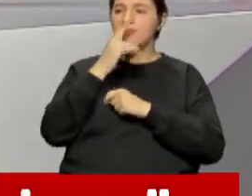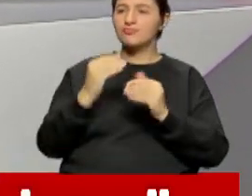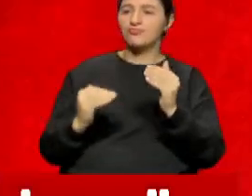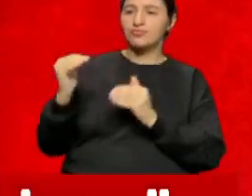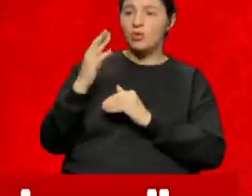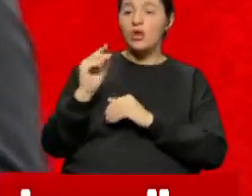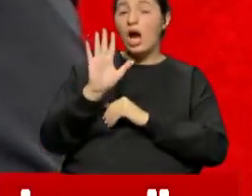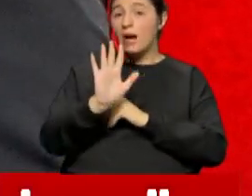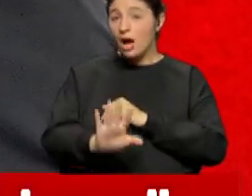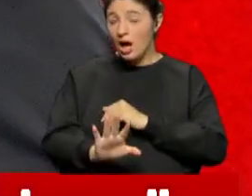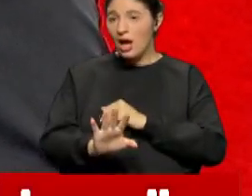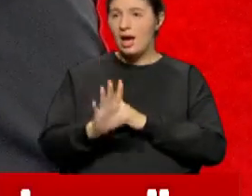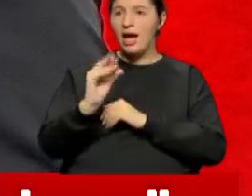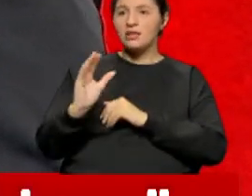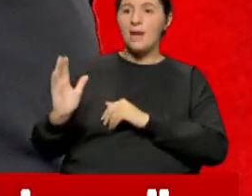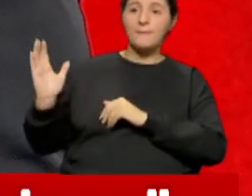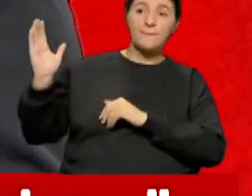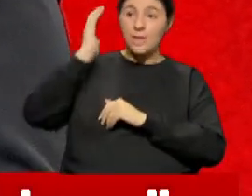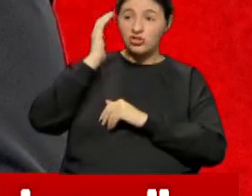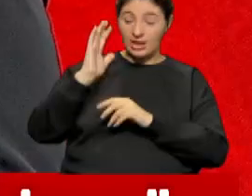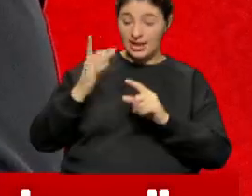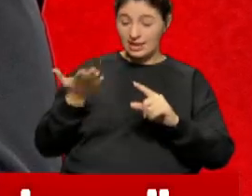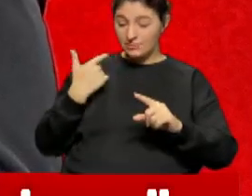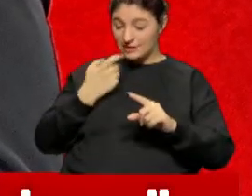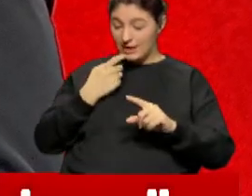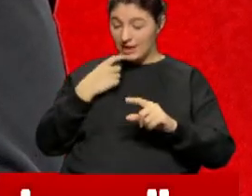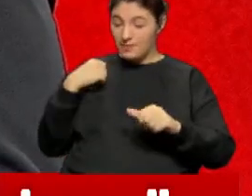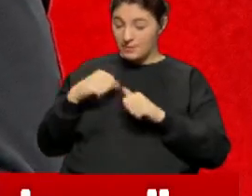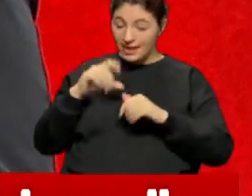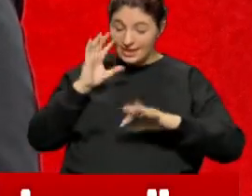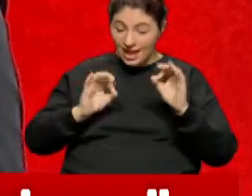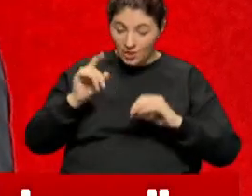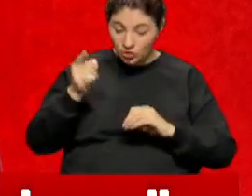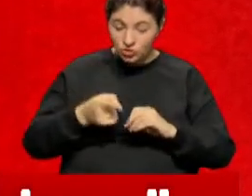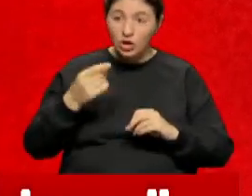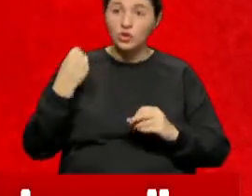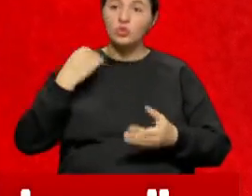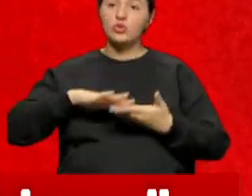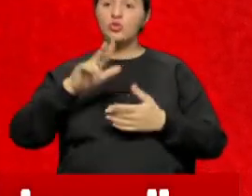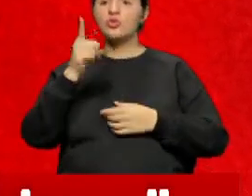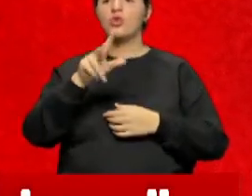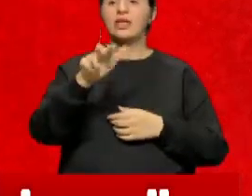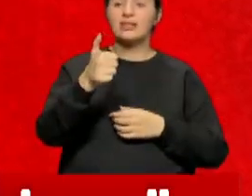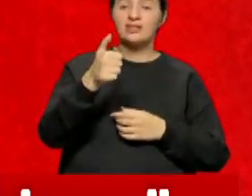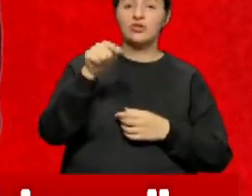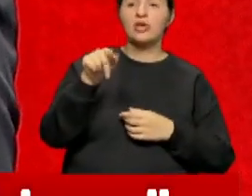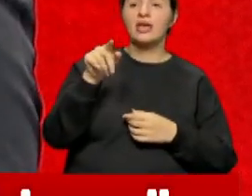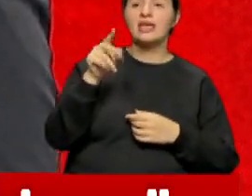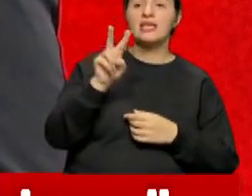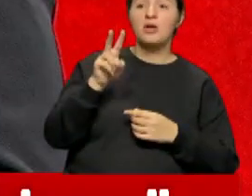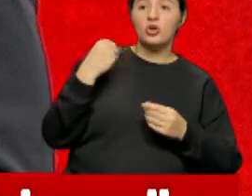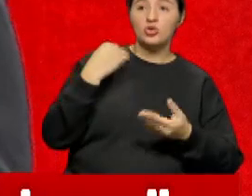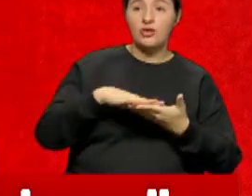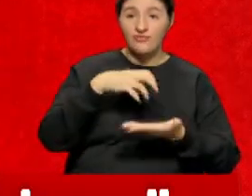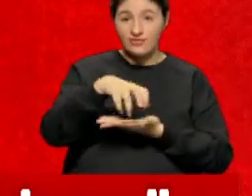artış oldu ama en baştan yani geçtiğimiz yılın Yeniden değerleme oranıyla güncellenen %36,20 ile güncellenen bu vergi